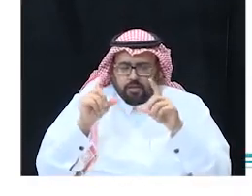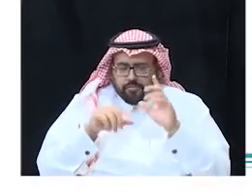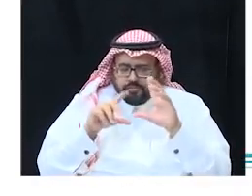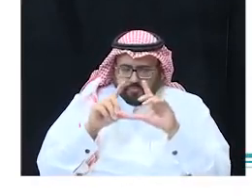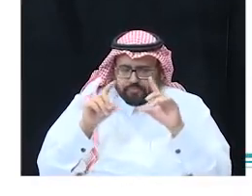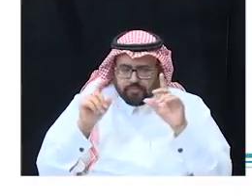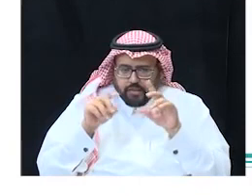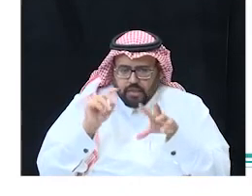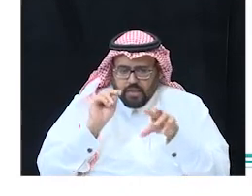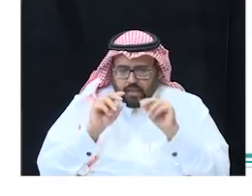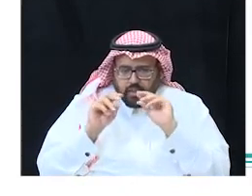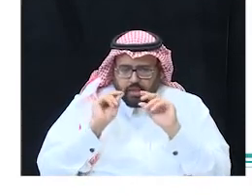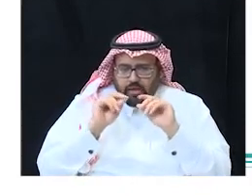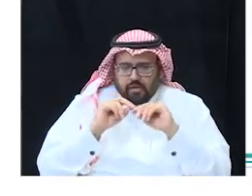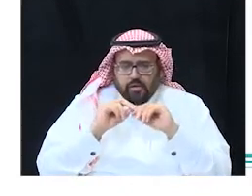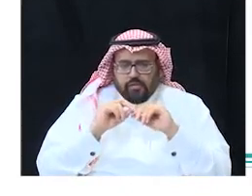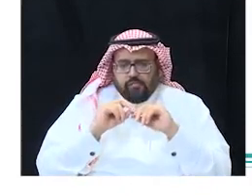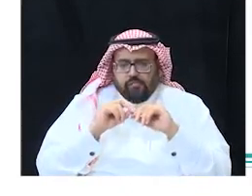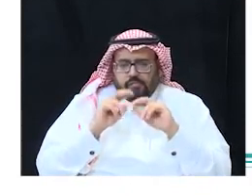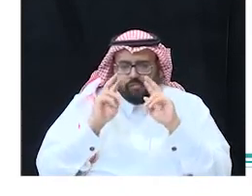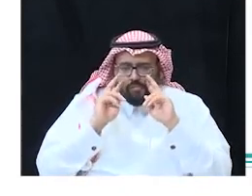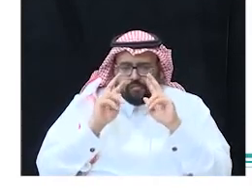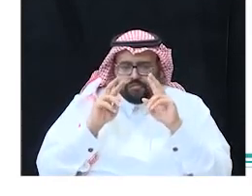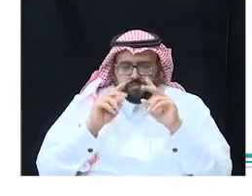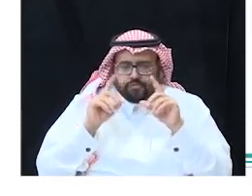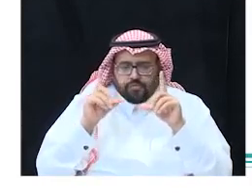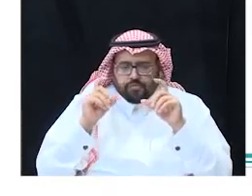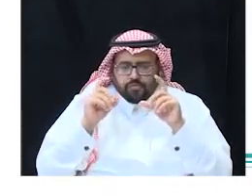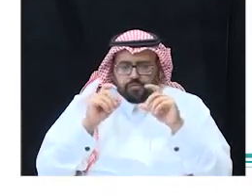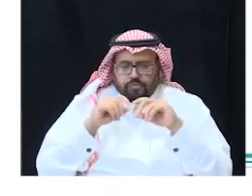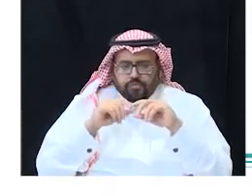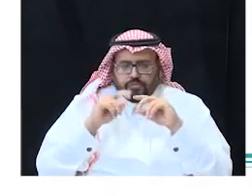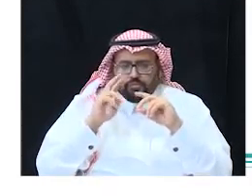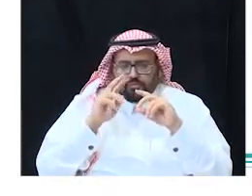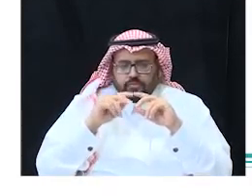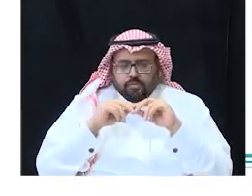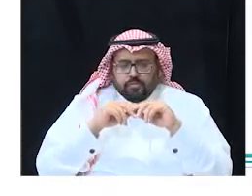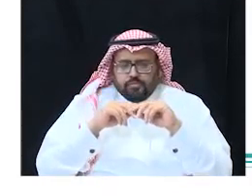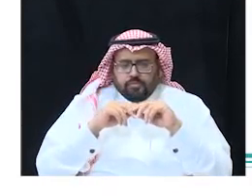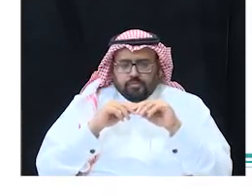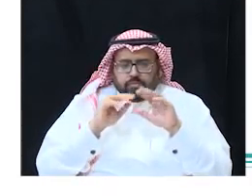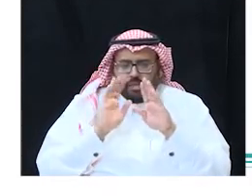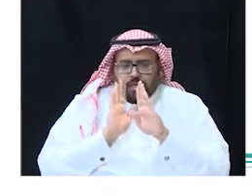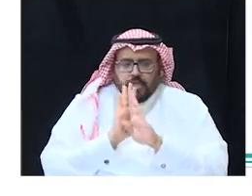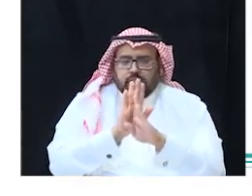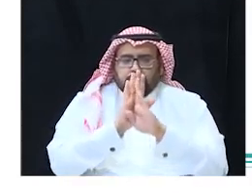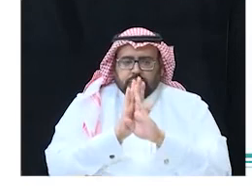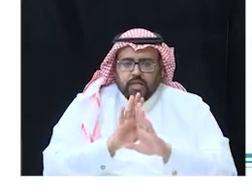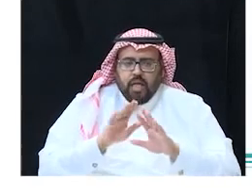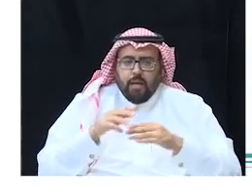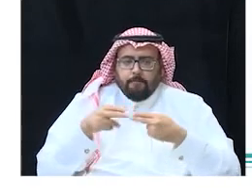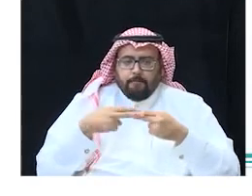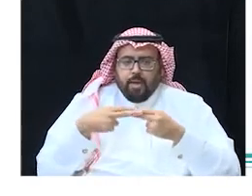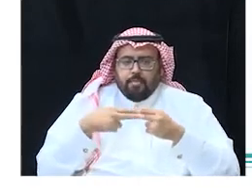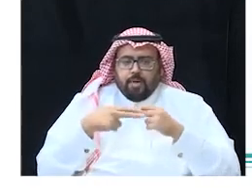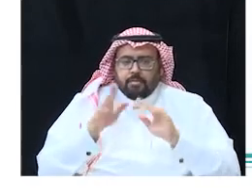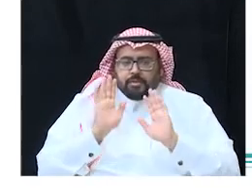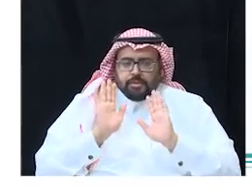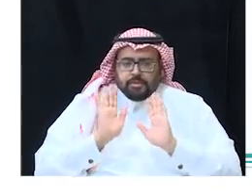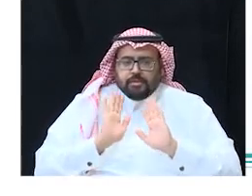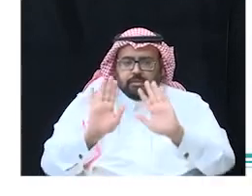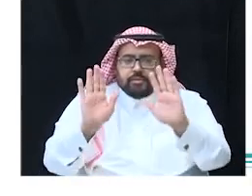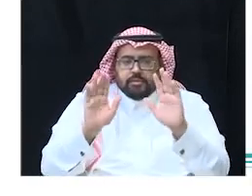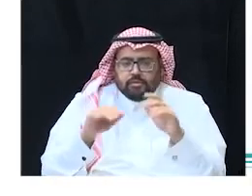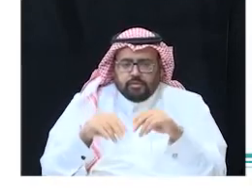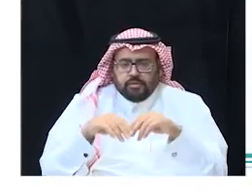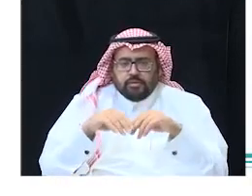نموذج اختبار: اختر الإجابة الصحيحة، انظر إلى الصورة المجاورة، صديقنا هذا جالس إيش؟ يدفع الباب.